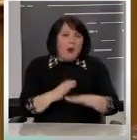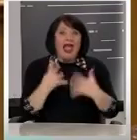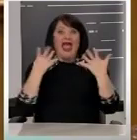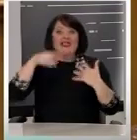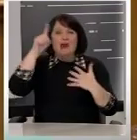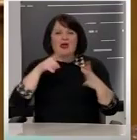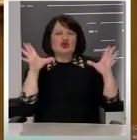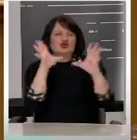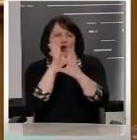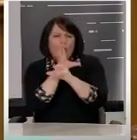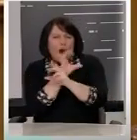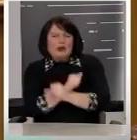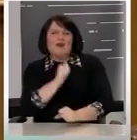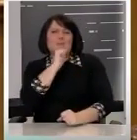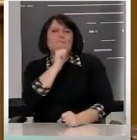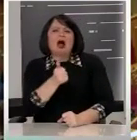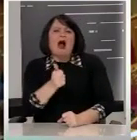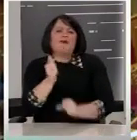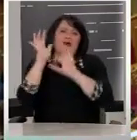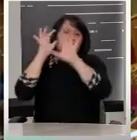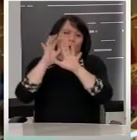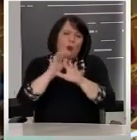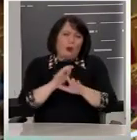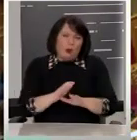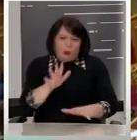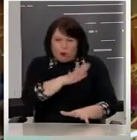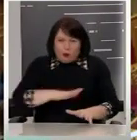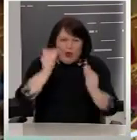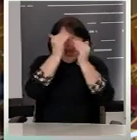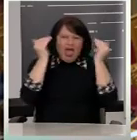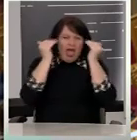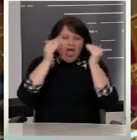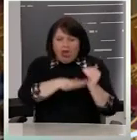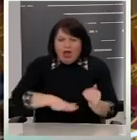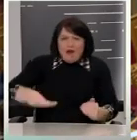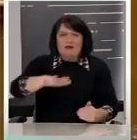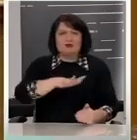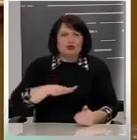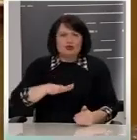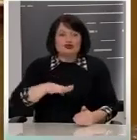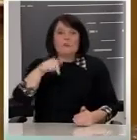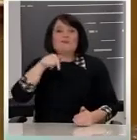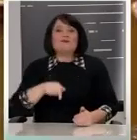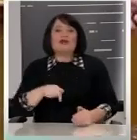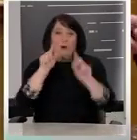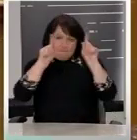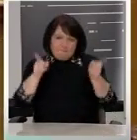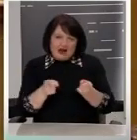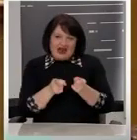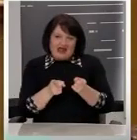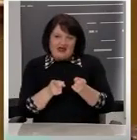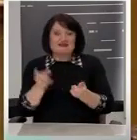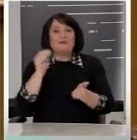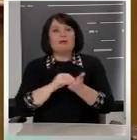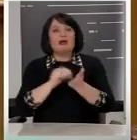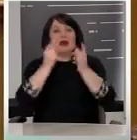πυκνό σκοτάδι σκέπασε όλη την Αιγυπτιακή επικράτεια. Εδώ μια παρένθεση, ξαναχτύπησε